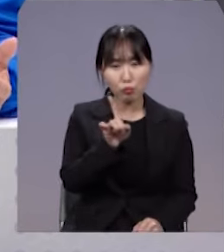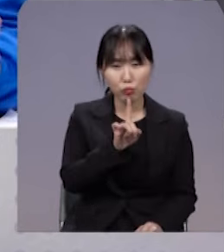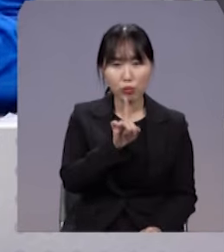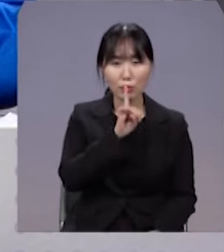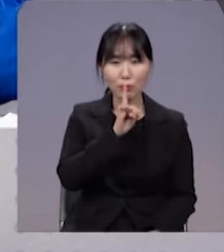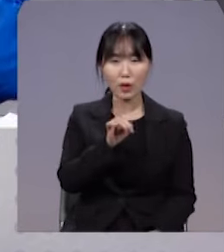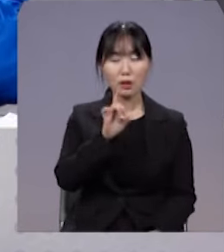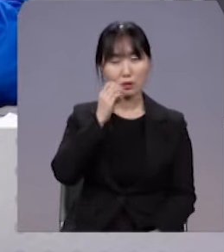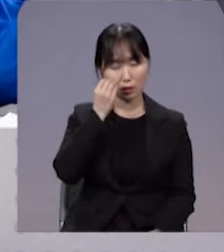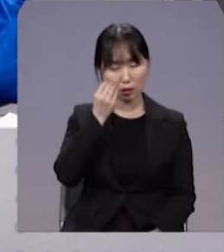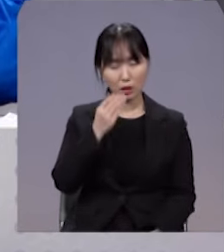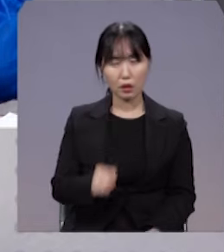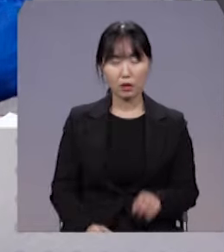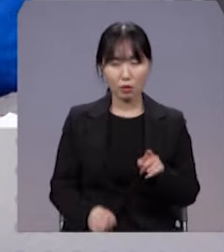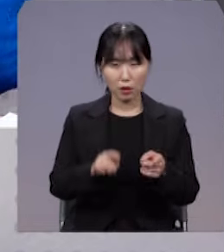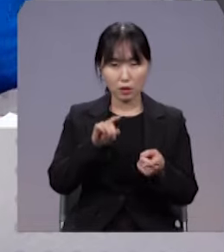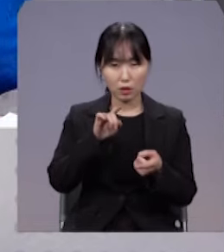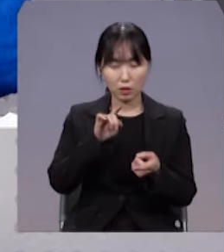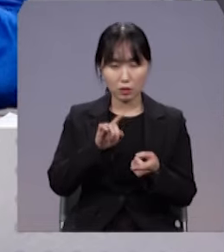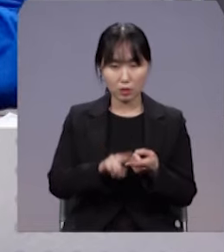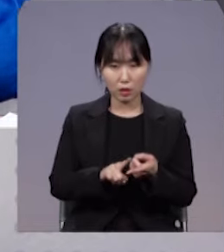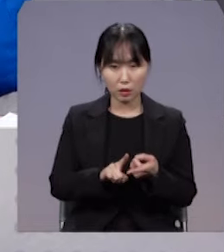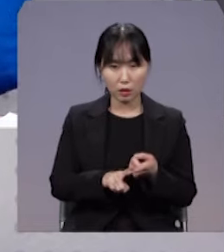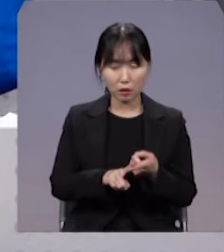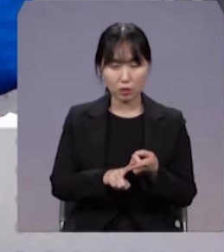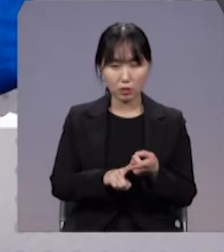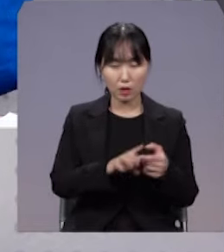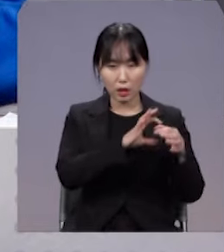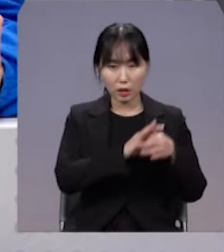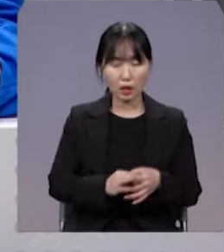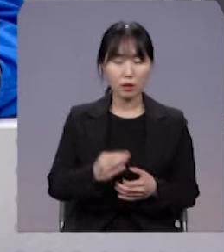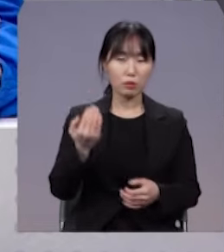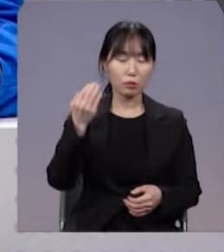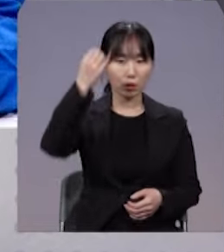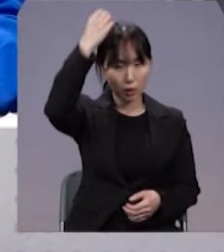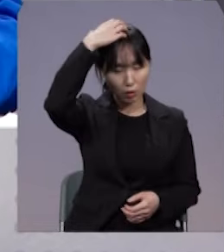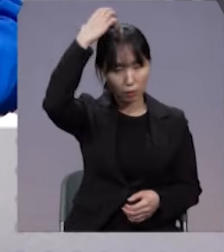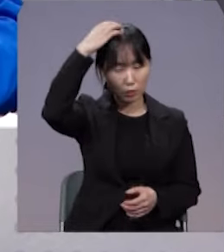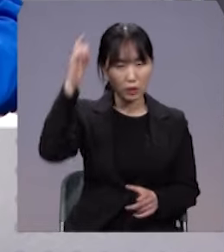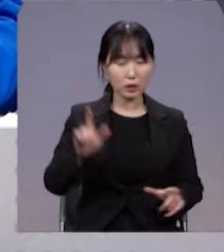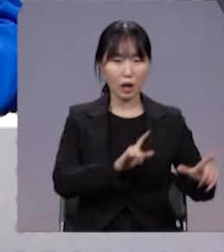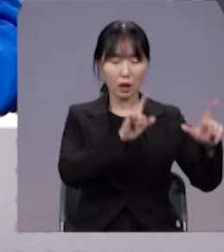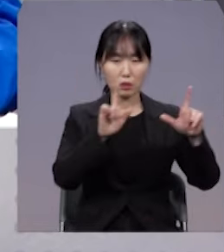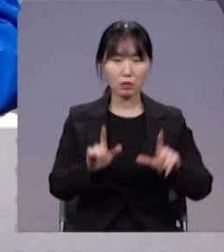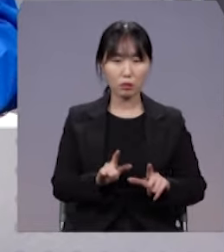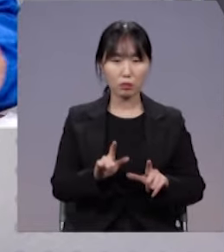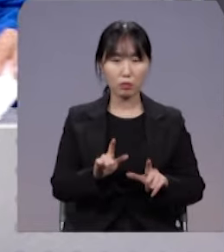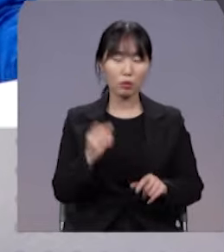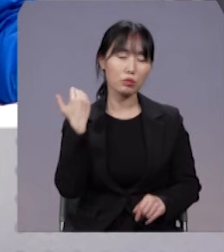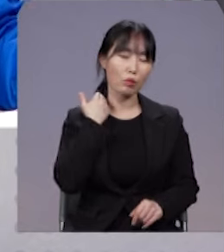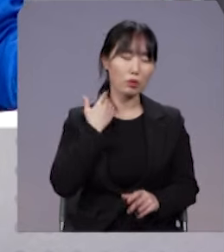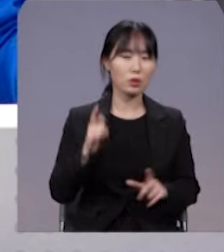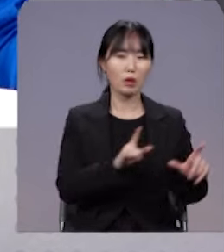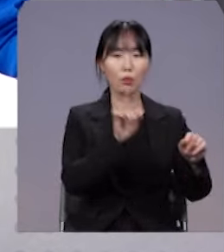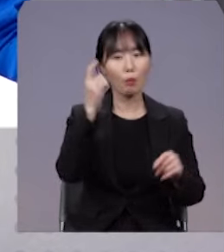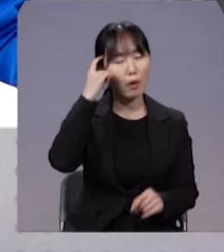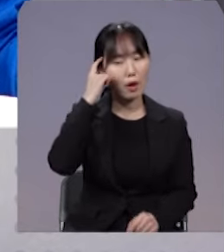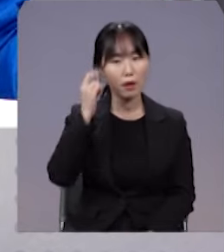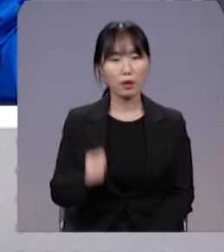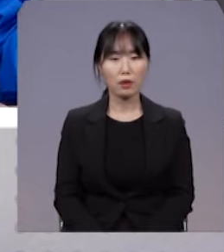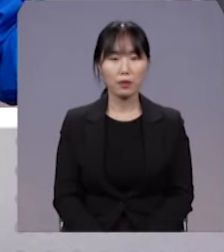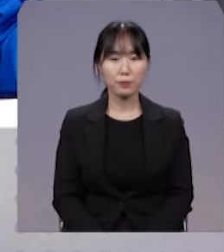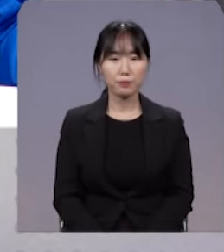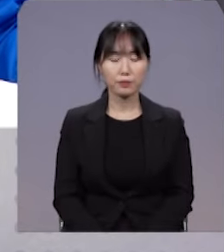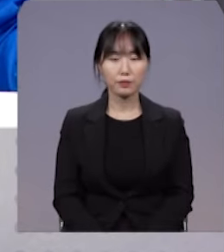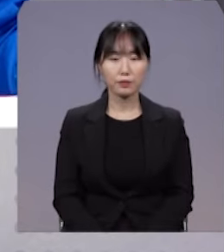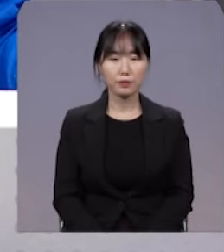그난 여기에서 살 거주하고 여기서 집을 가지고 있는 줄 알았습니다네은 여기까지입니다 1번